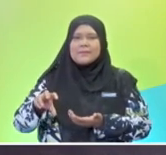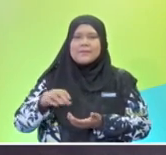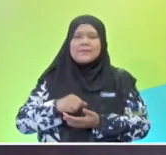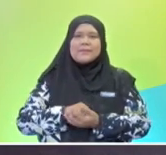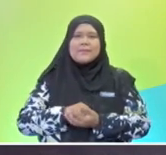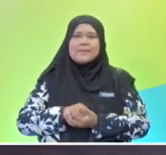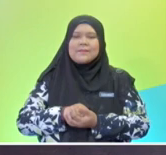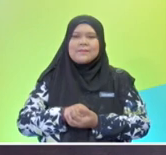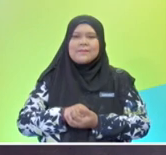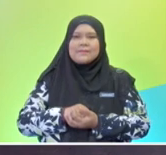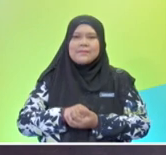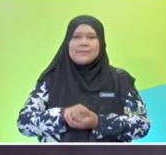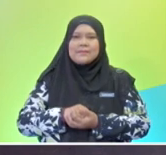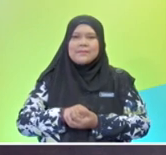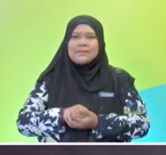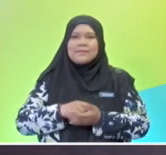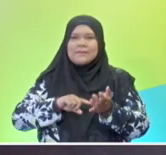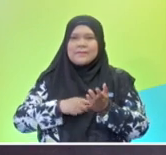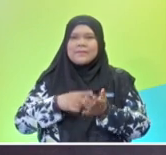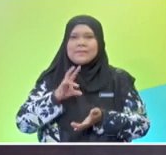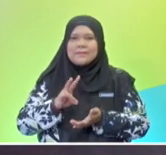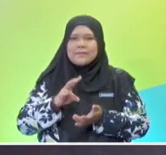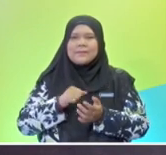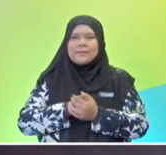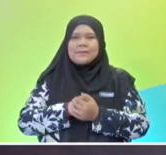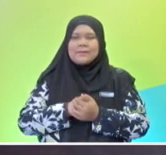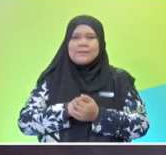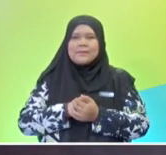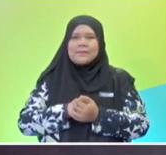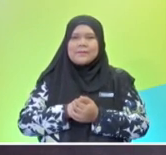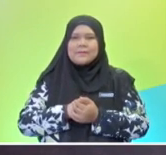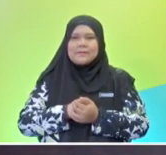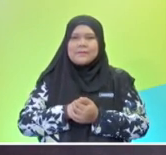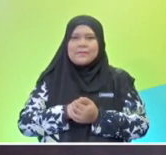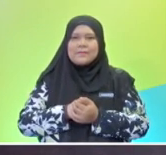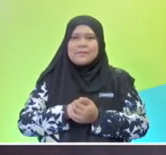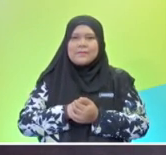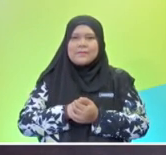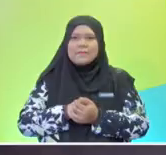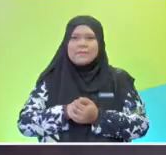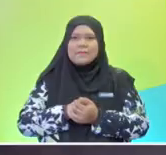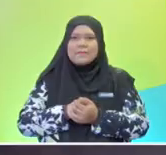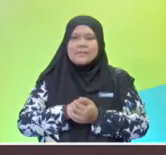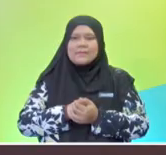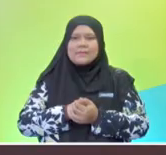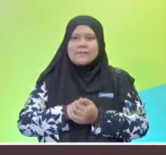1, 2, 3. Mula daripada 7. Tadi kan 7. Tak apa, kita mulakan. Mulakan daripada 7. Kalau saya mula di sini boleh